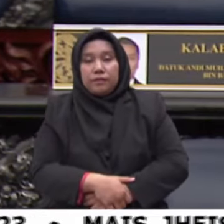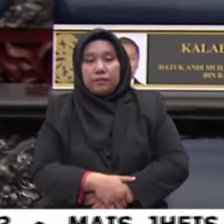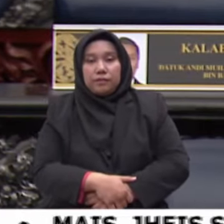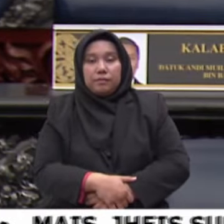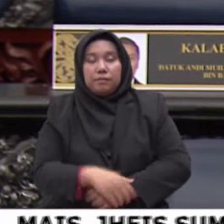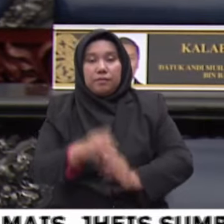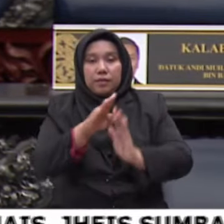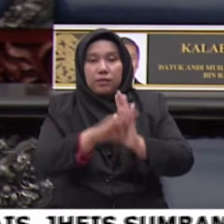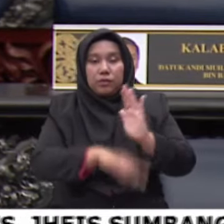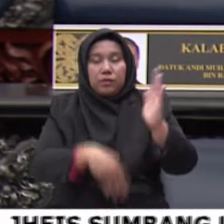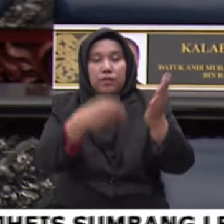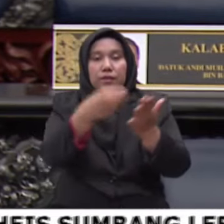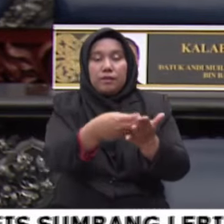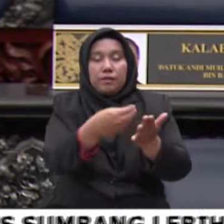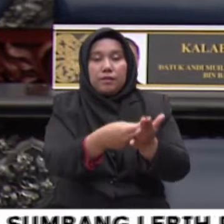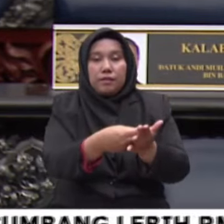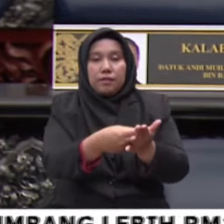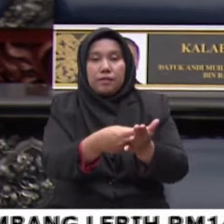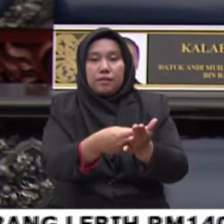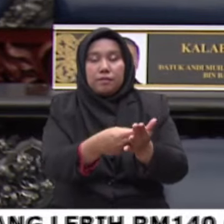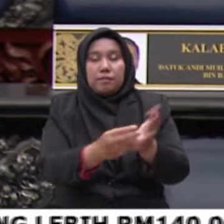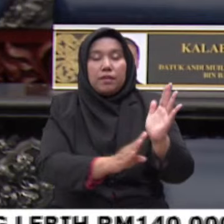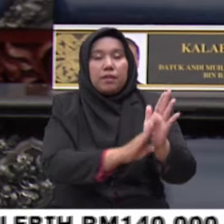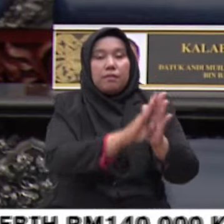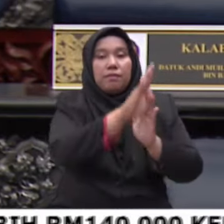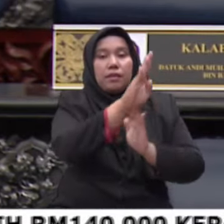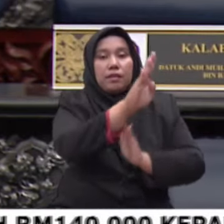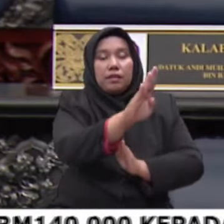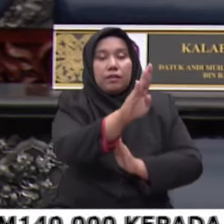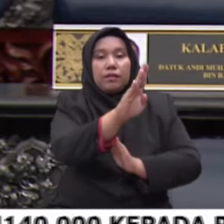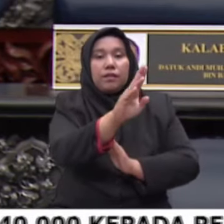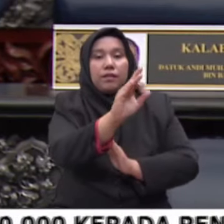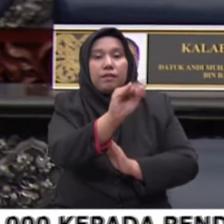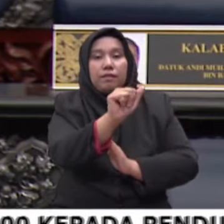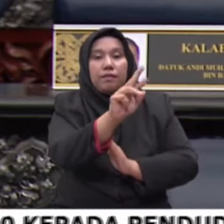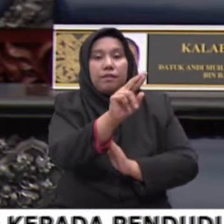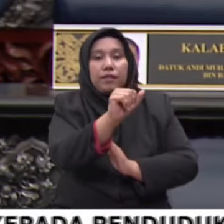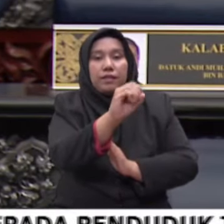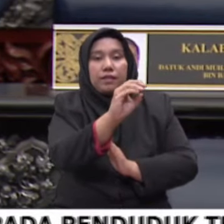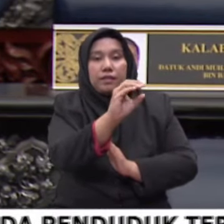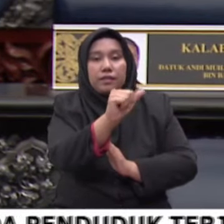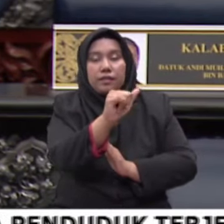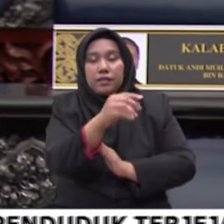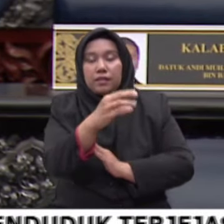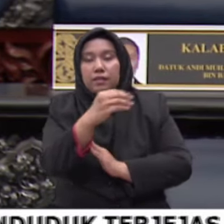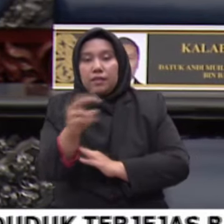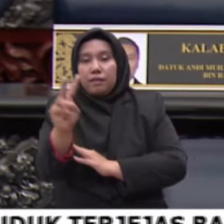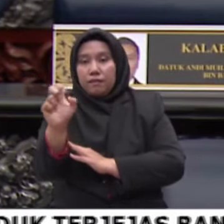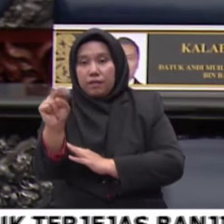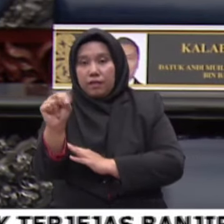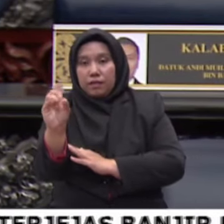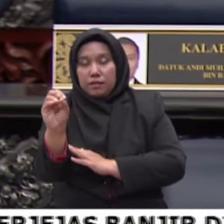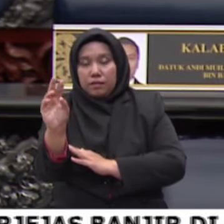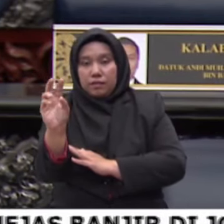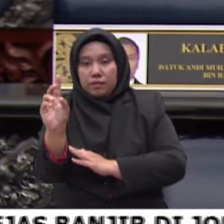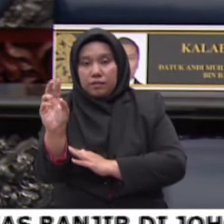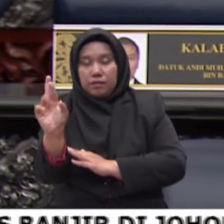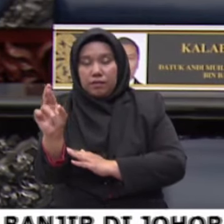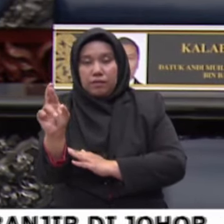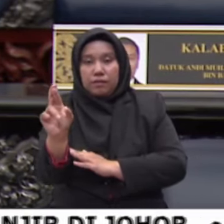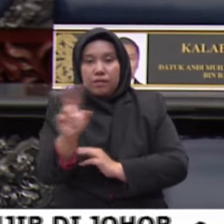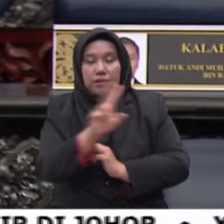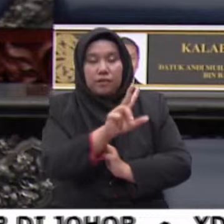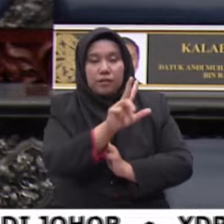peruntukan pembangunan francis dan bendo daripada 3.97 juta pada